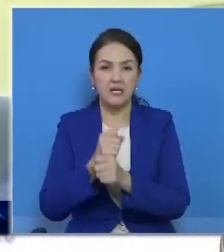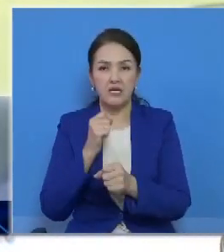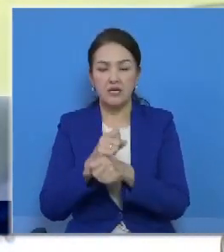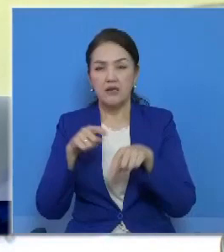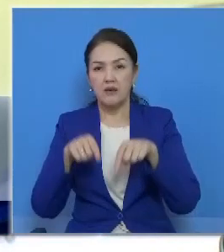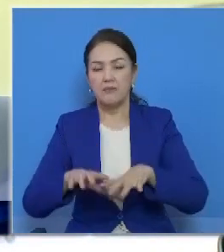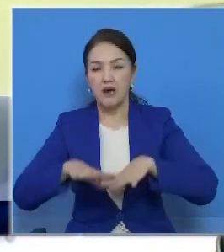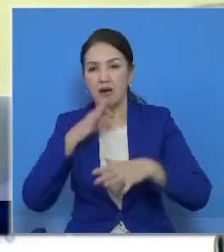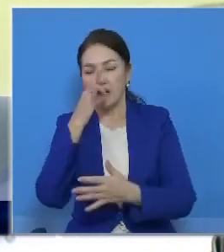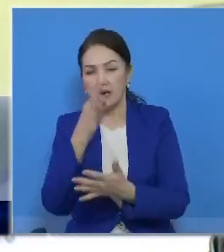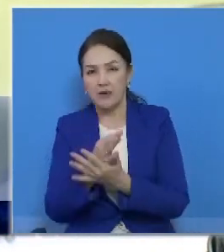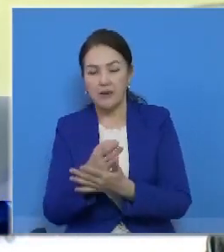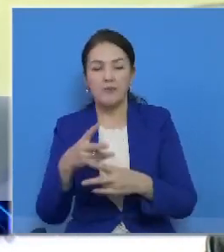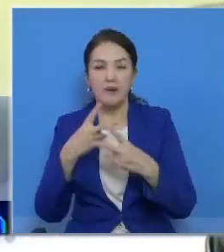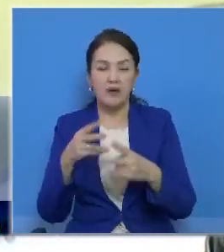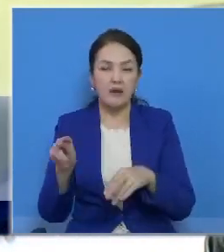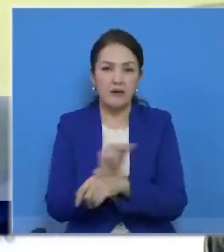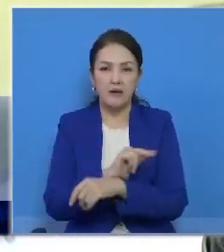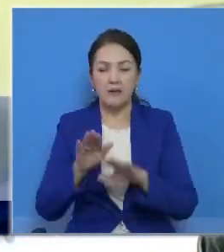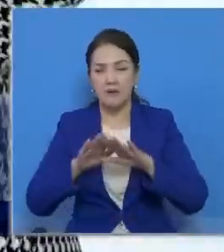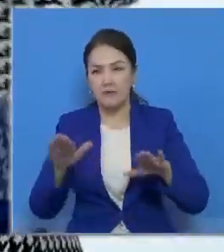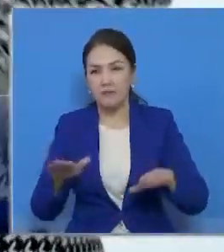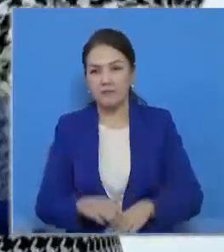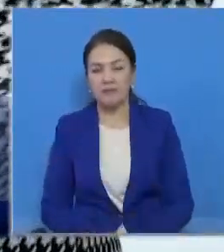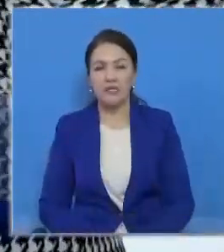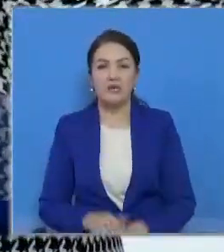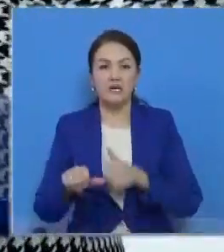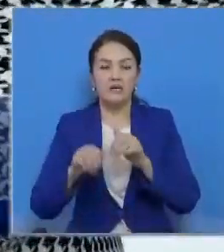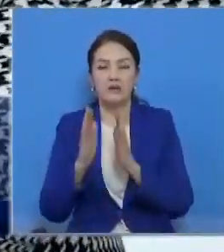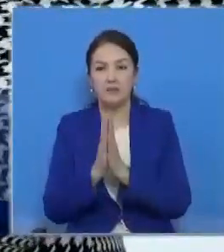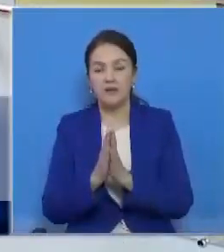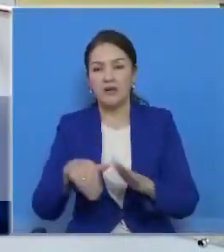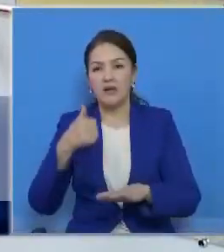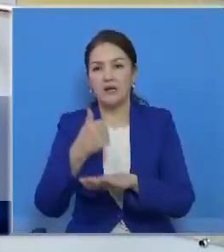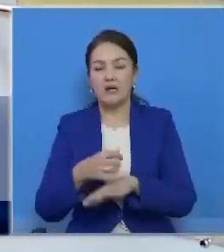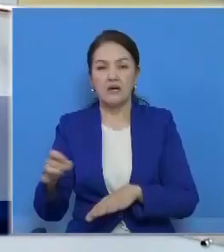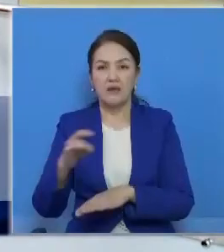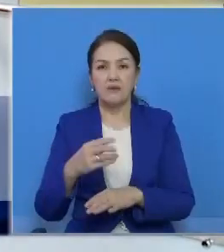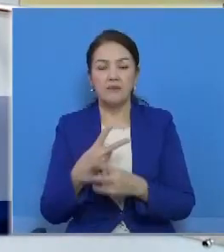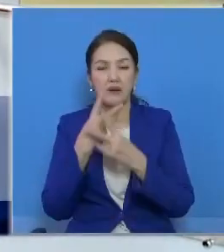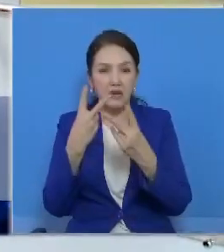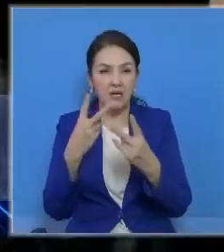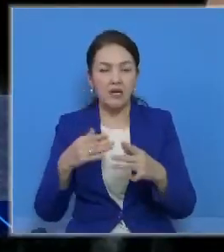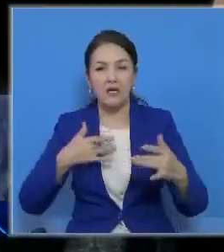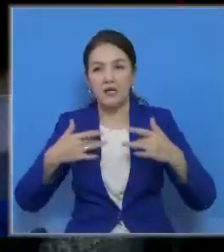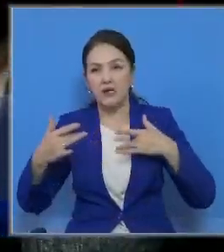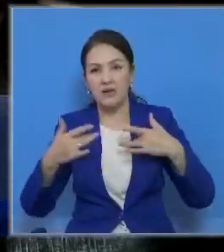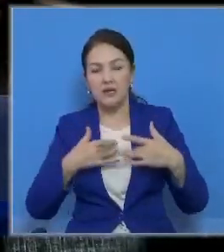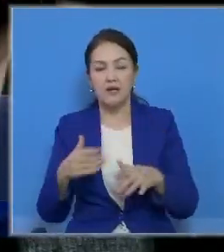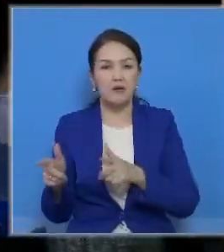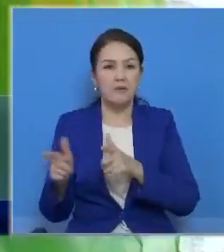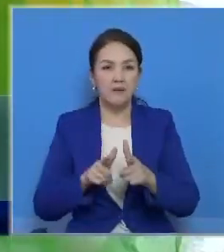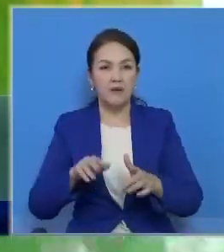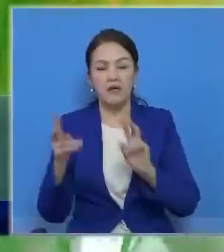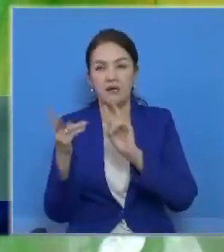здесь с большой ответственностью отнесутся к воспитанию детей дошколята попросили главу региона стать первым зрителям их концерта Они